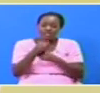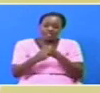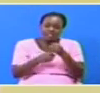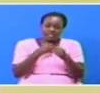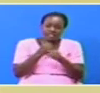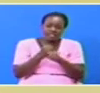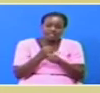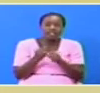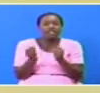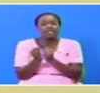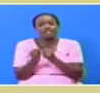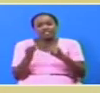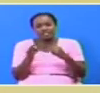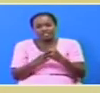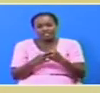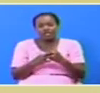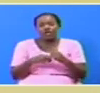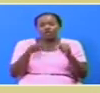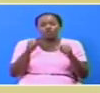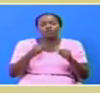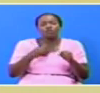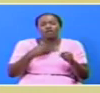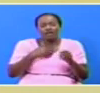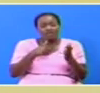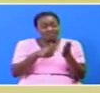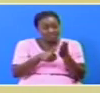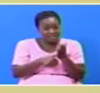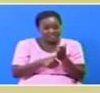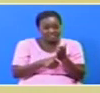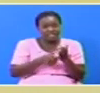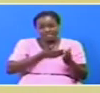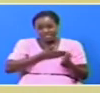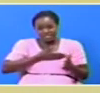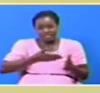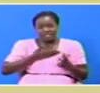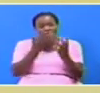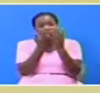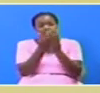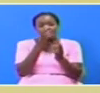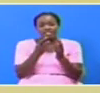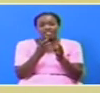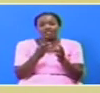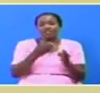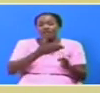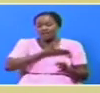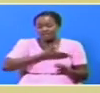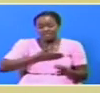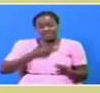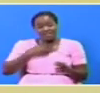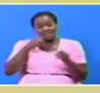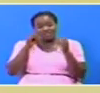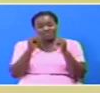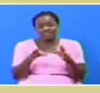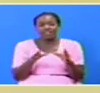kuchukua vitambulisho vya kitaifa watakamatwa endapo watapatikana bila ya vitambulisho. Hilo ndilo tangazo